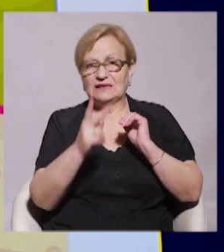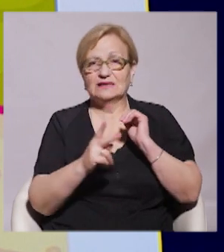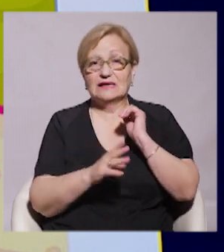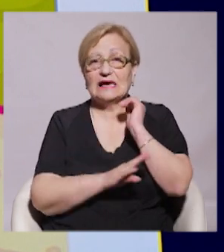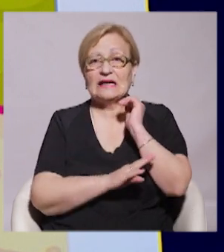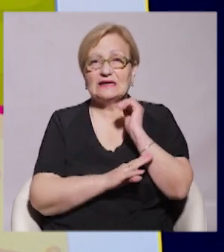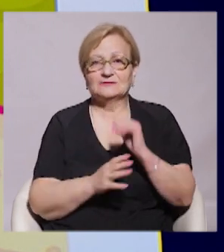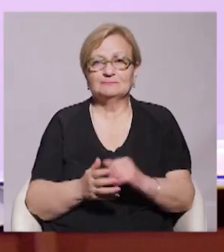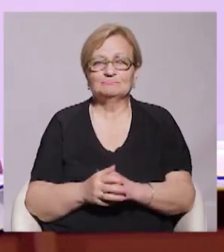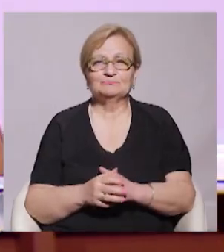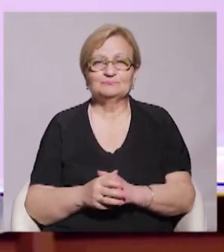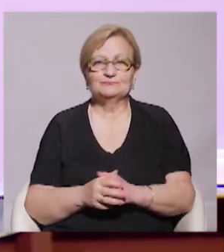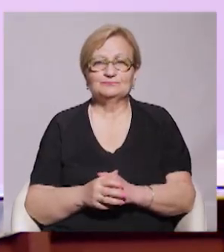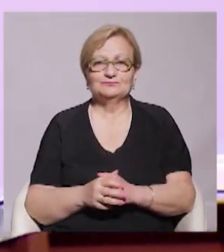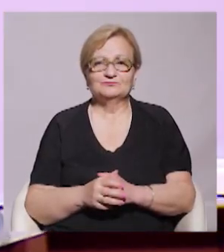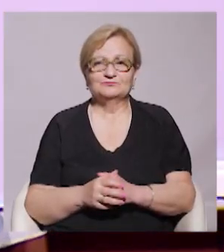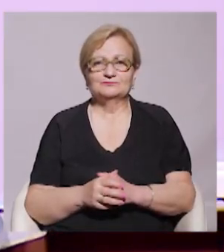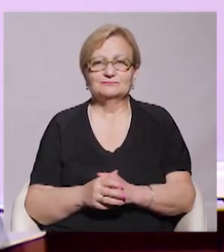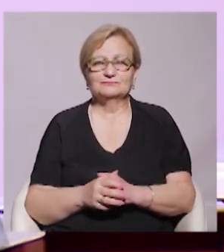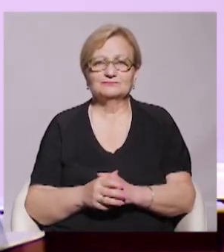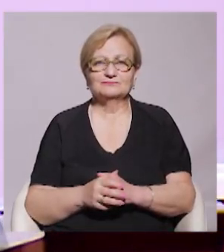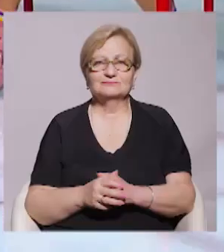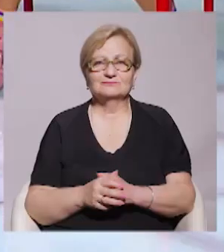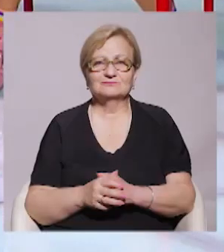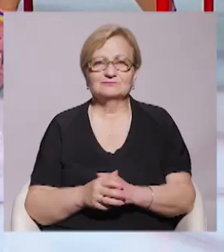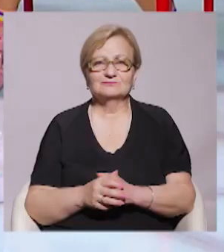ხე, ერთი იმალება, ერთი იმალება.